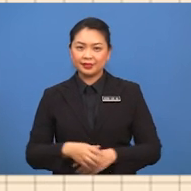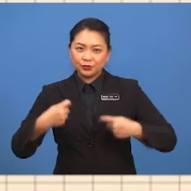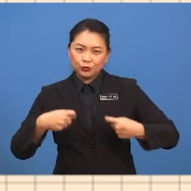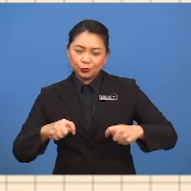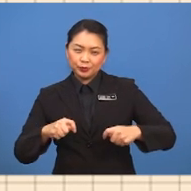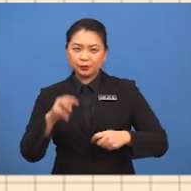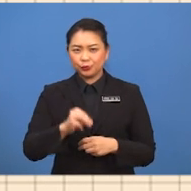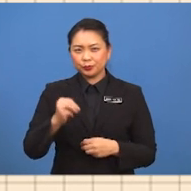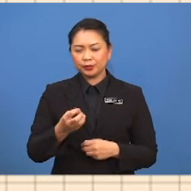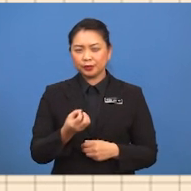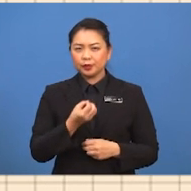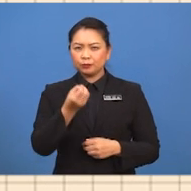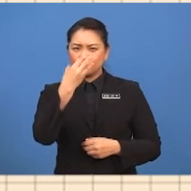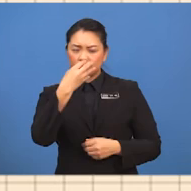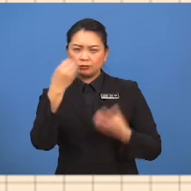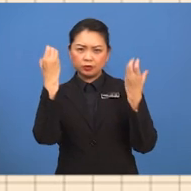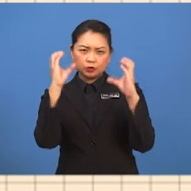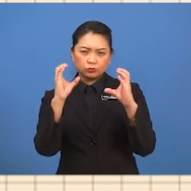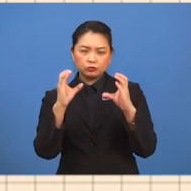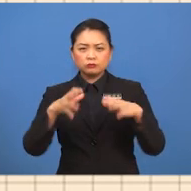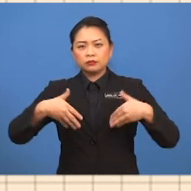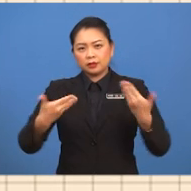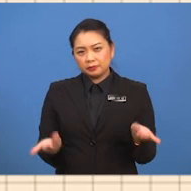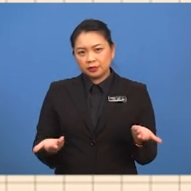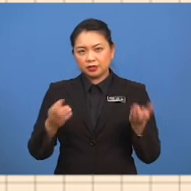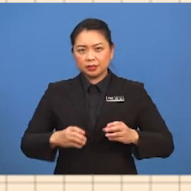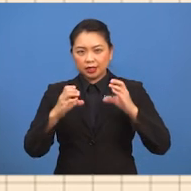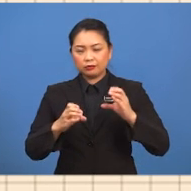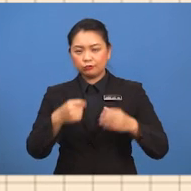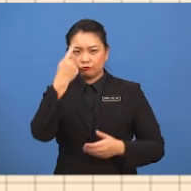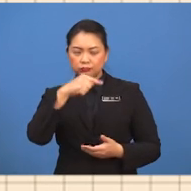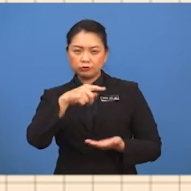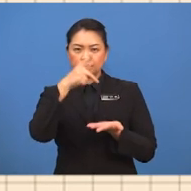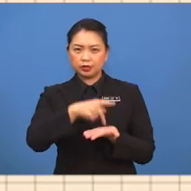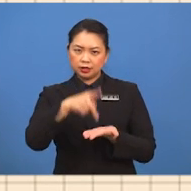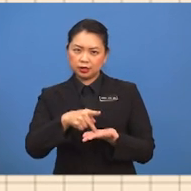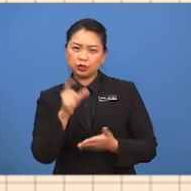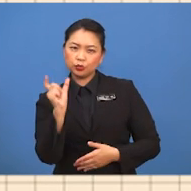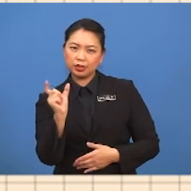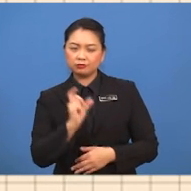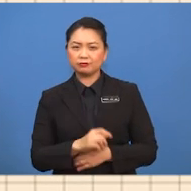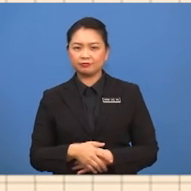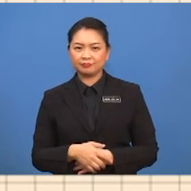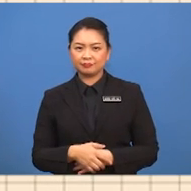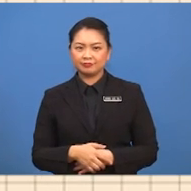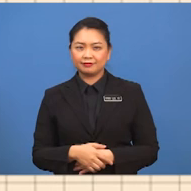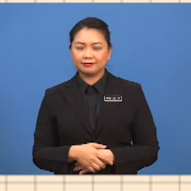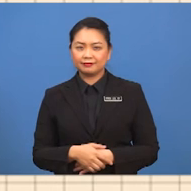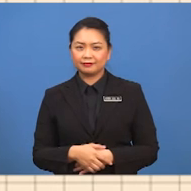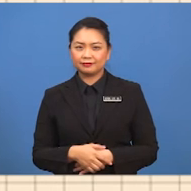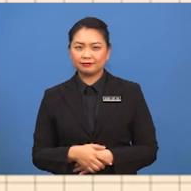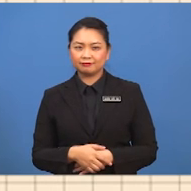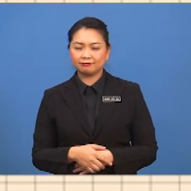Cuba murid-murid beritahu cikgu, bagaimanakah cara untuk mengira julat?